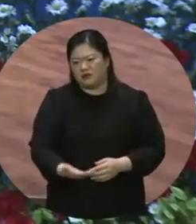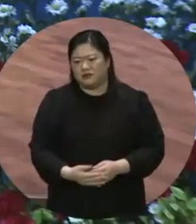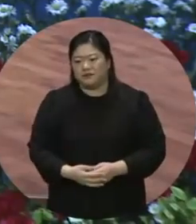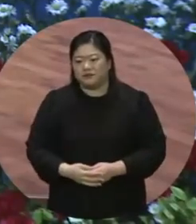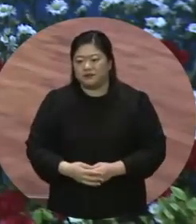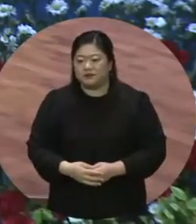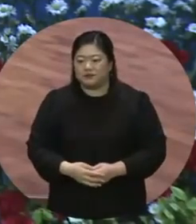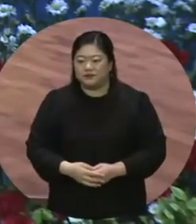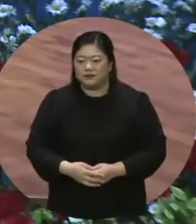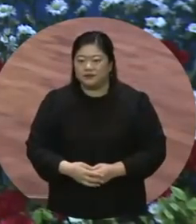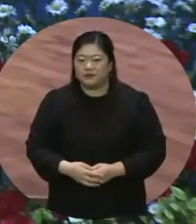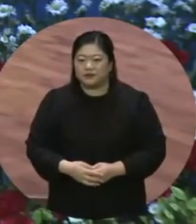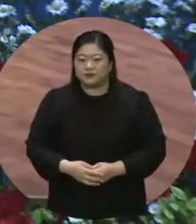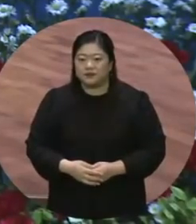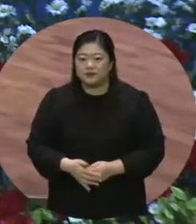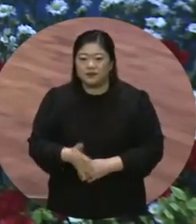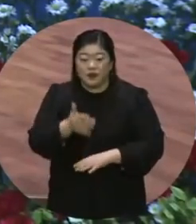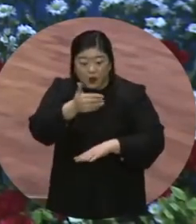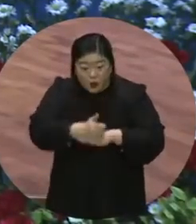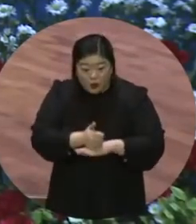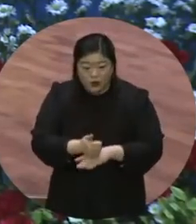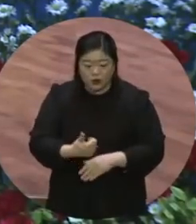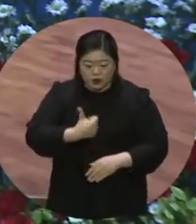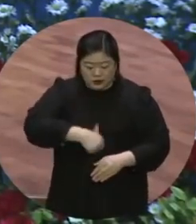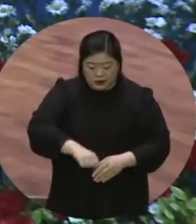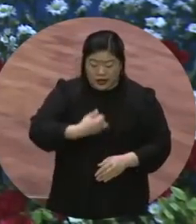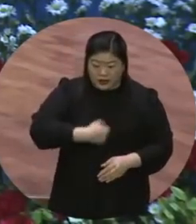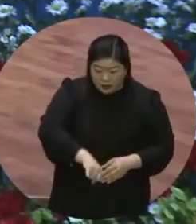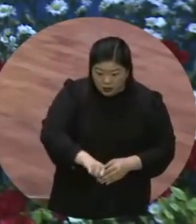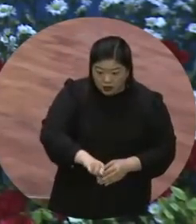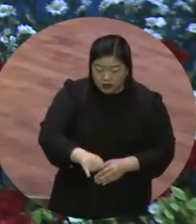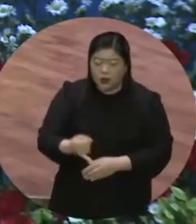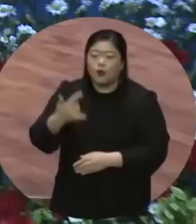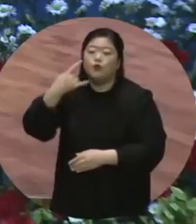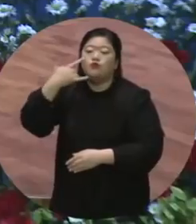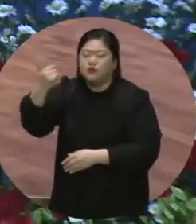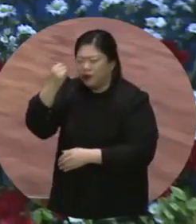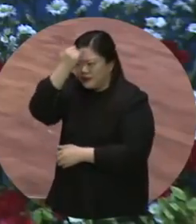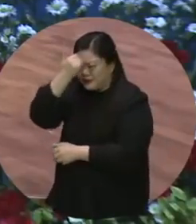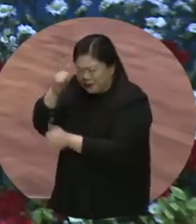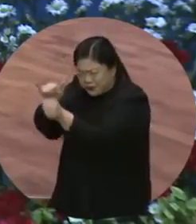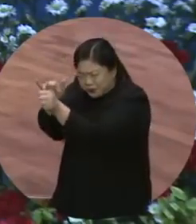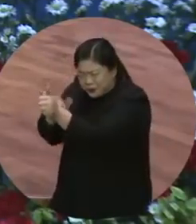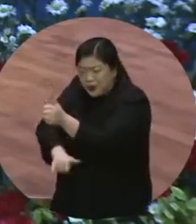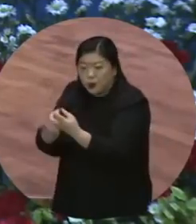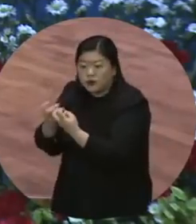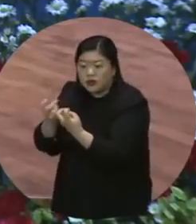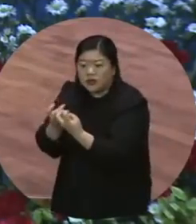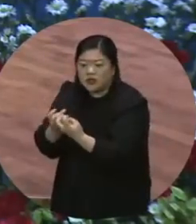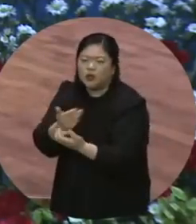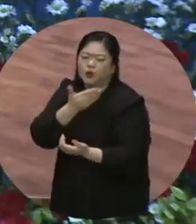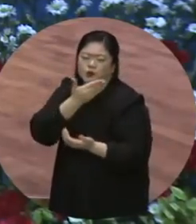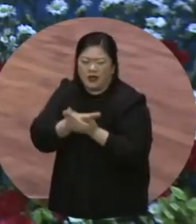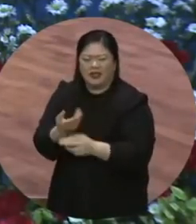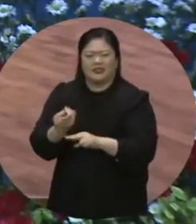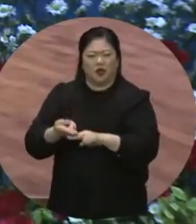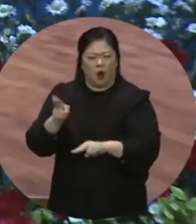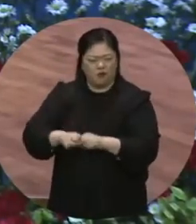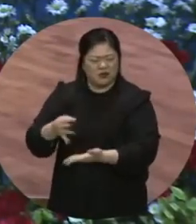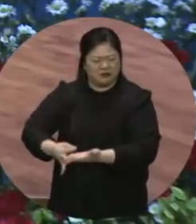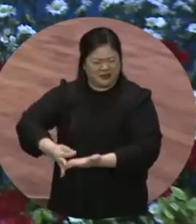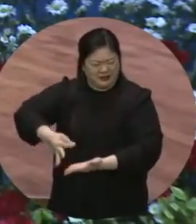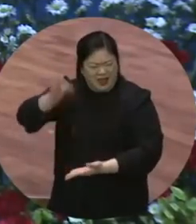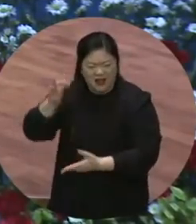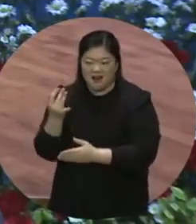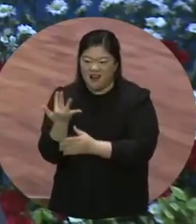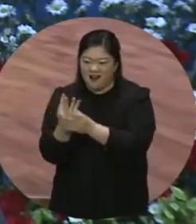그렇게 해서 정말 자녀가 할 수 있는 최고의 효도가 뭐냐? 귀한 선물 드리고 현금